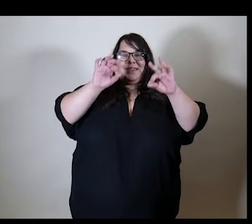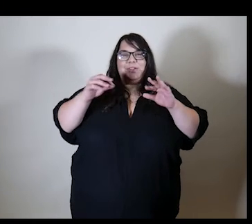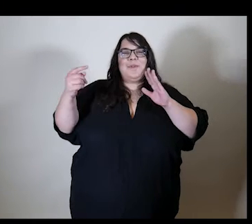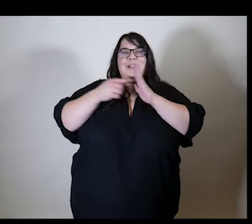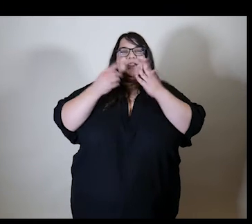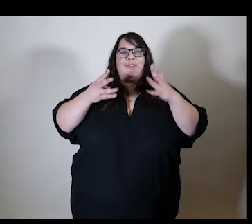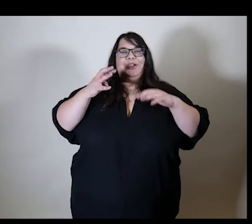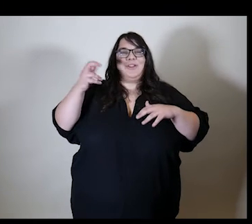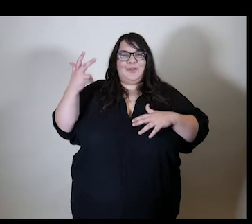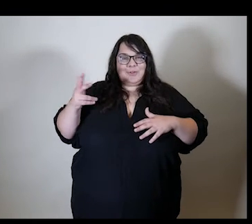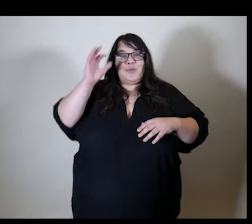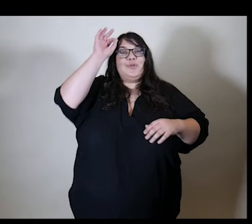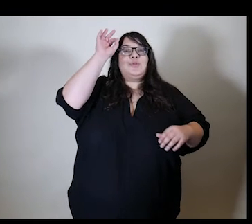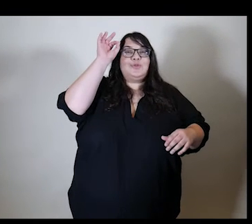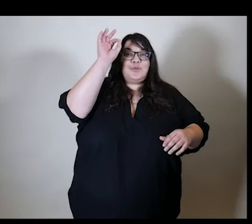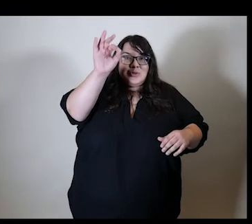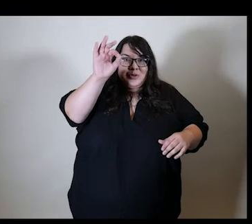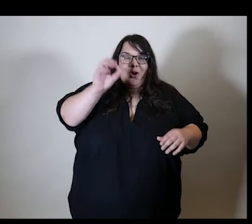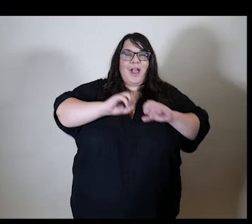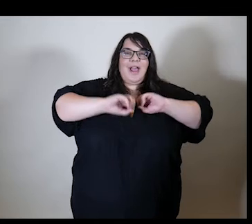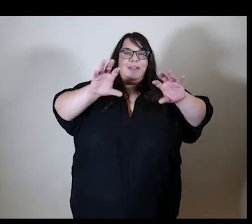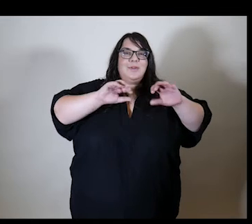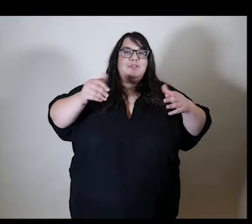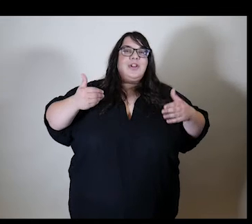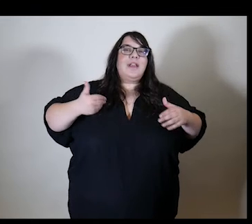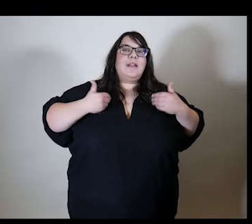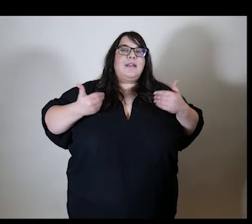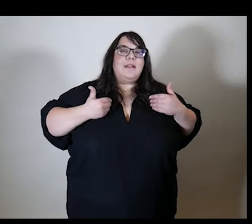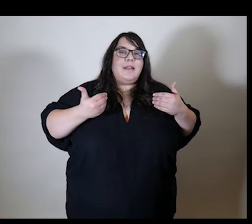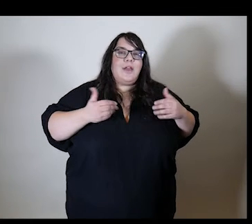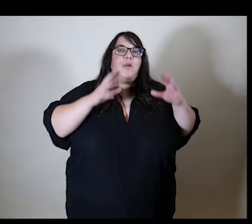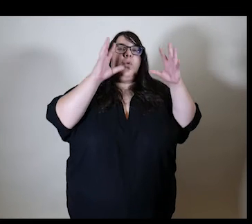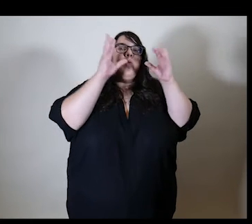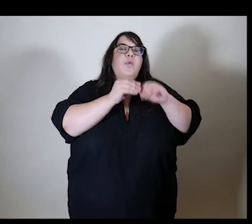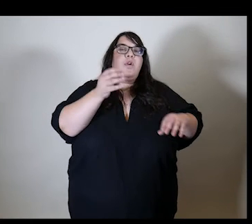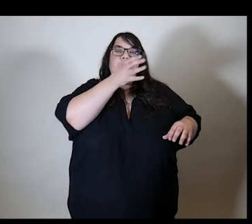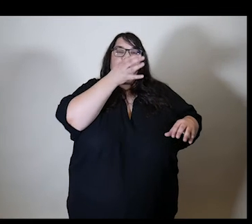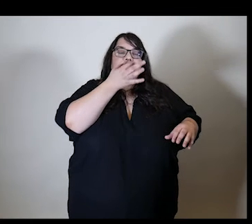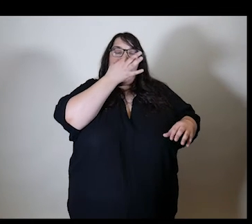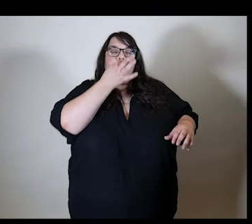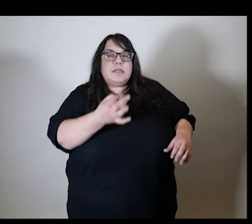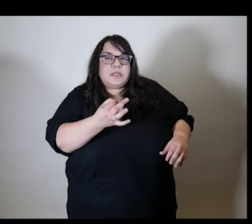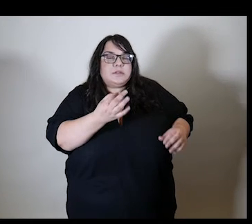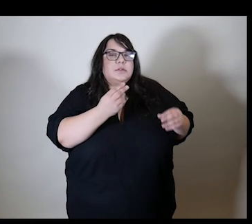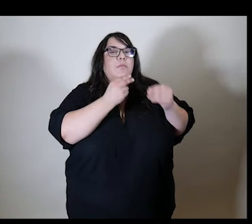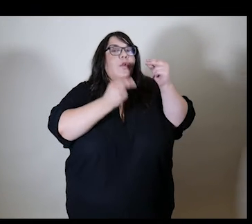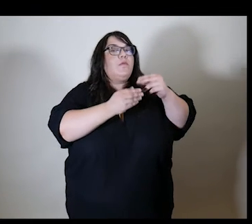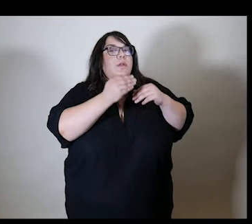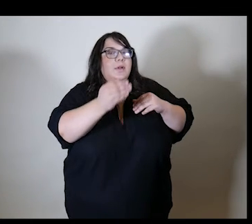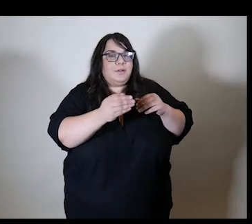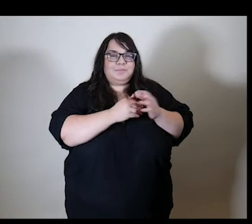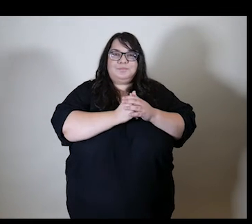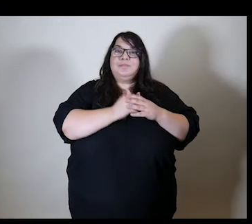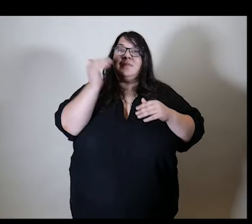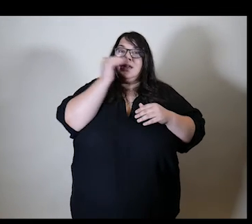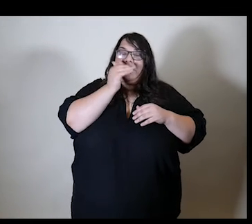Ξεκινήσαμε το 1988 με στόχο να ενημερώσουμε τους νέους για τα διέξοδα στα οποία οδηγεί η εξάρτηση από τα ναρκωτικά.